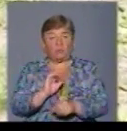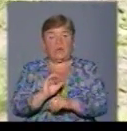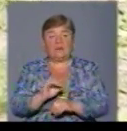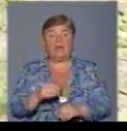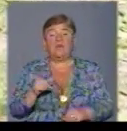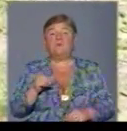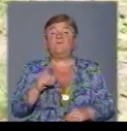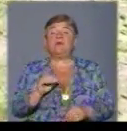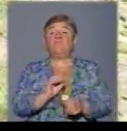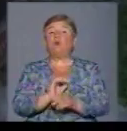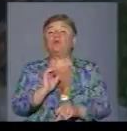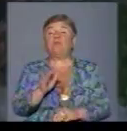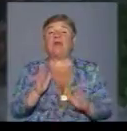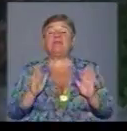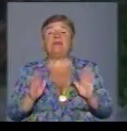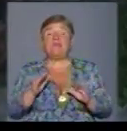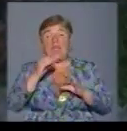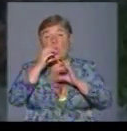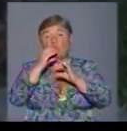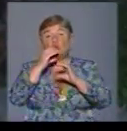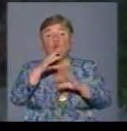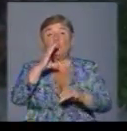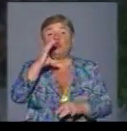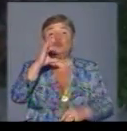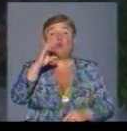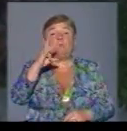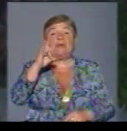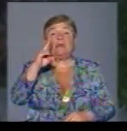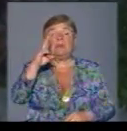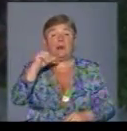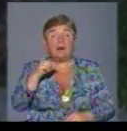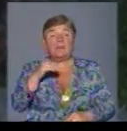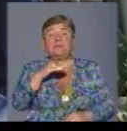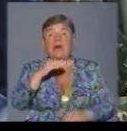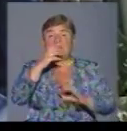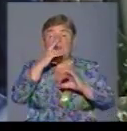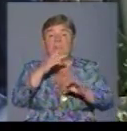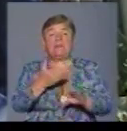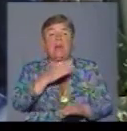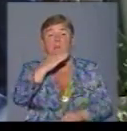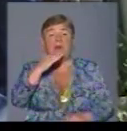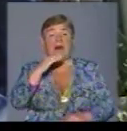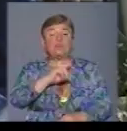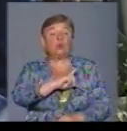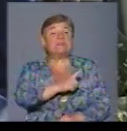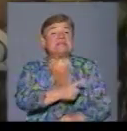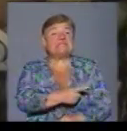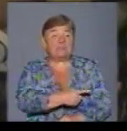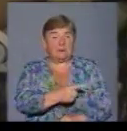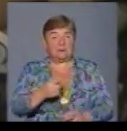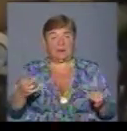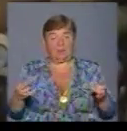Іван Больбан виготовляє тільки сопілки. З його слів, на трембіту зараз потрібно багато сил. Я не робив вони сопілок у